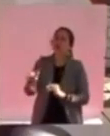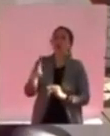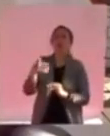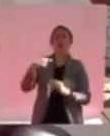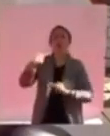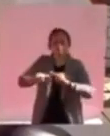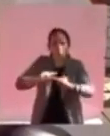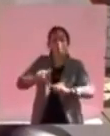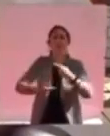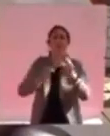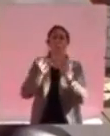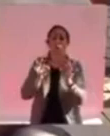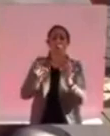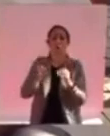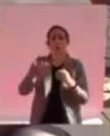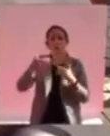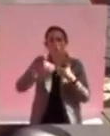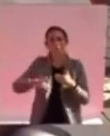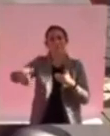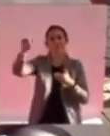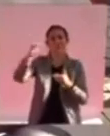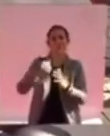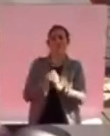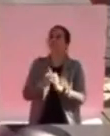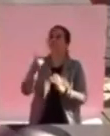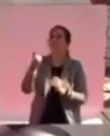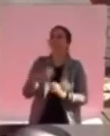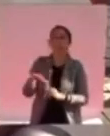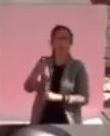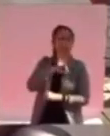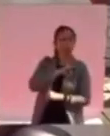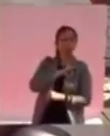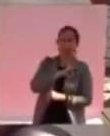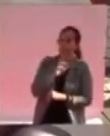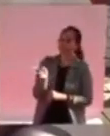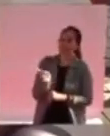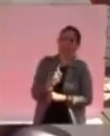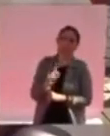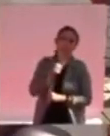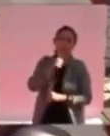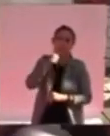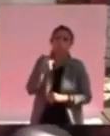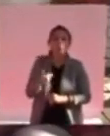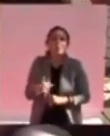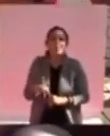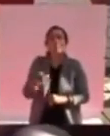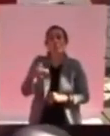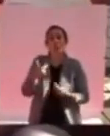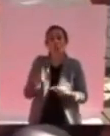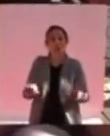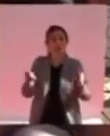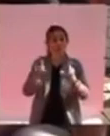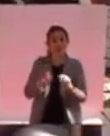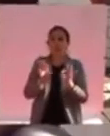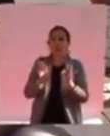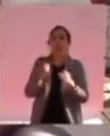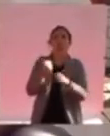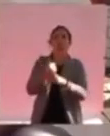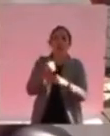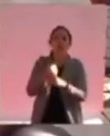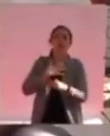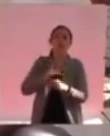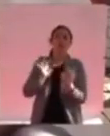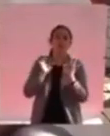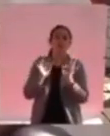questo non vogliamo nessun premio per quello che abbiamo fatto perché ripeto che è il nostro lavoro noi vogliamo